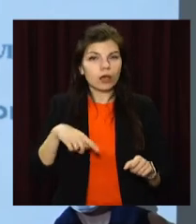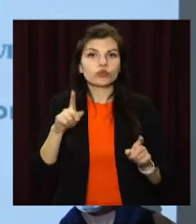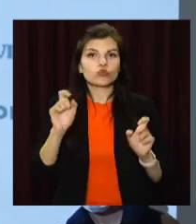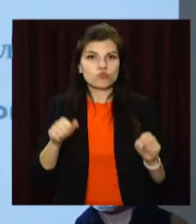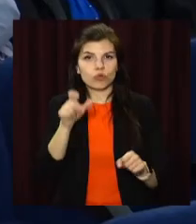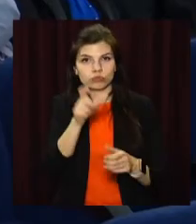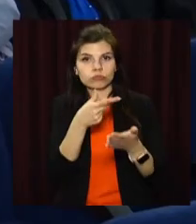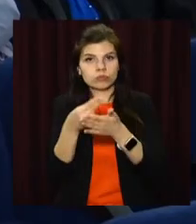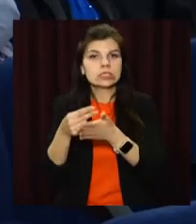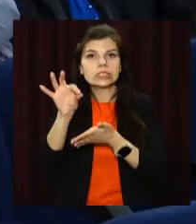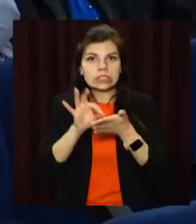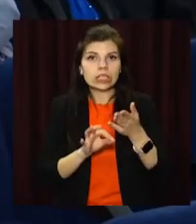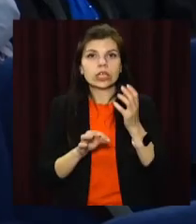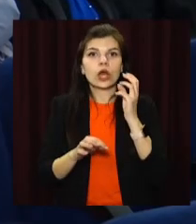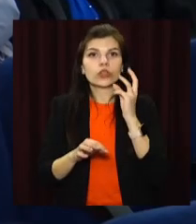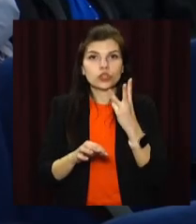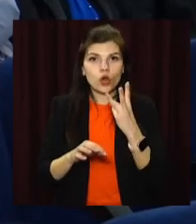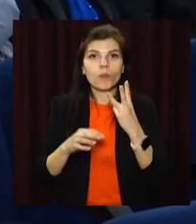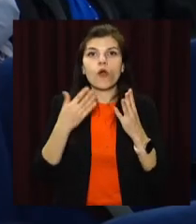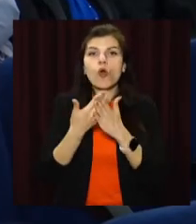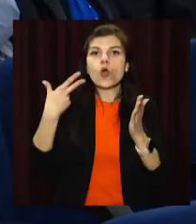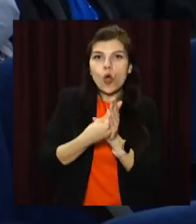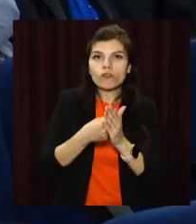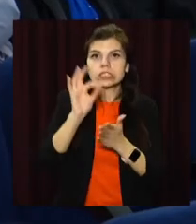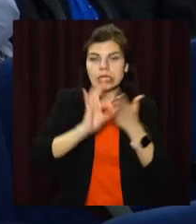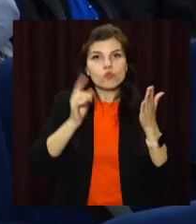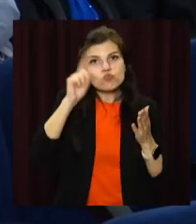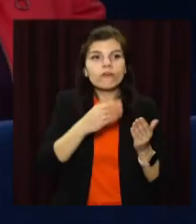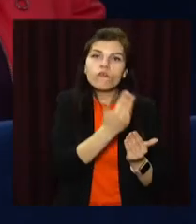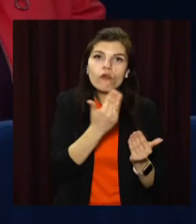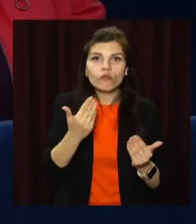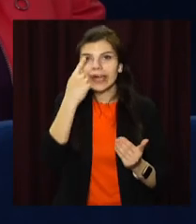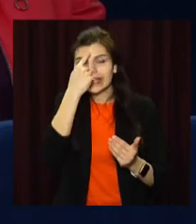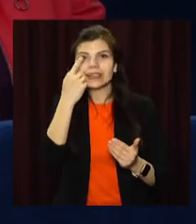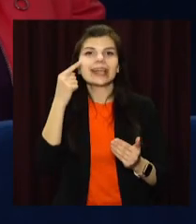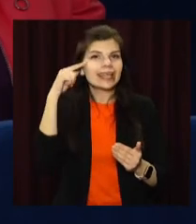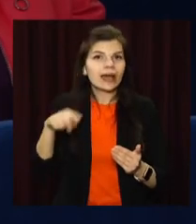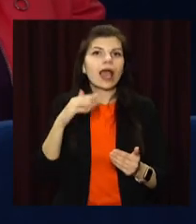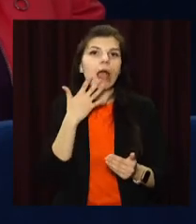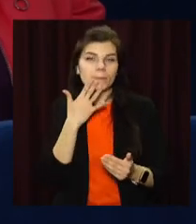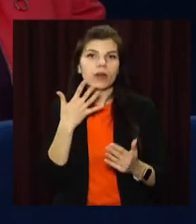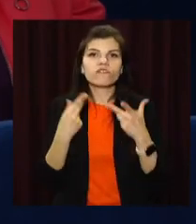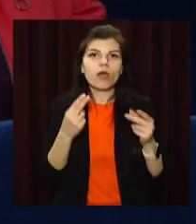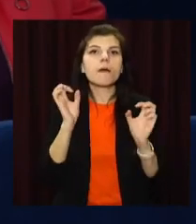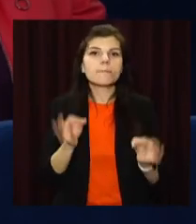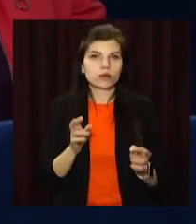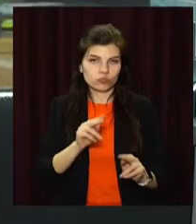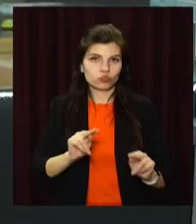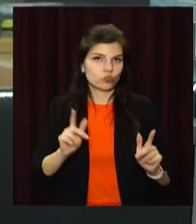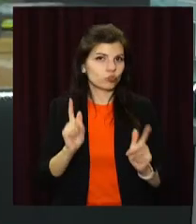щепити пацієнтів одразу трьома вакцинами від ковід. В'ячеслав Куліш, Роман Івашинов, ОПНІЮС, телеканал